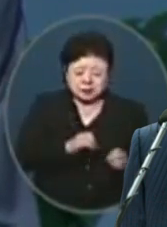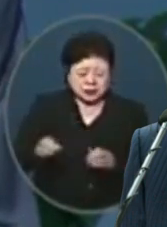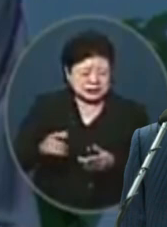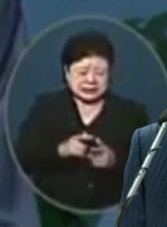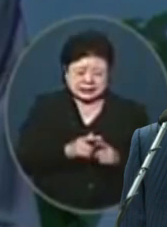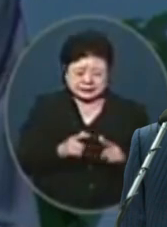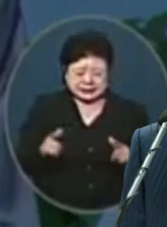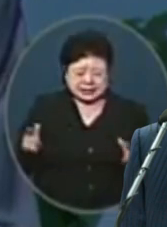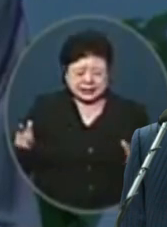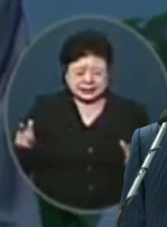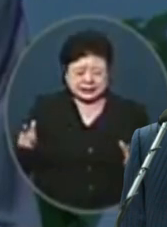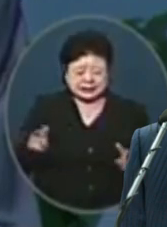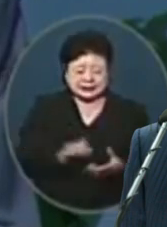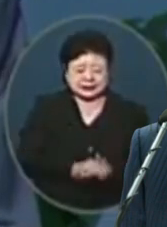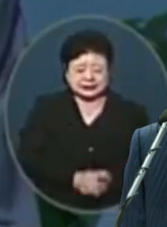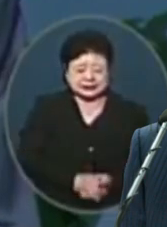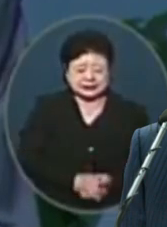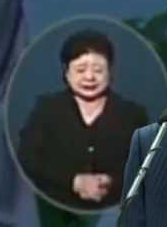아닙니다.